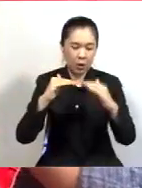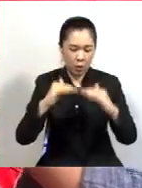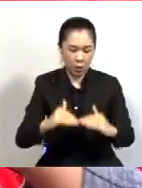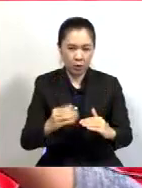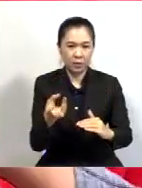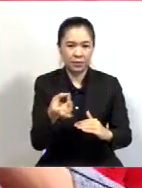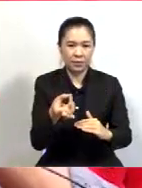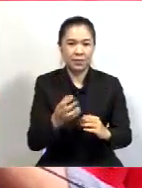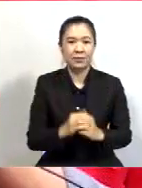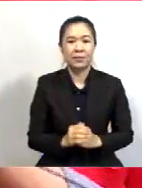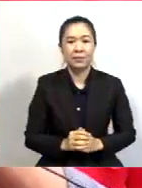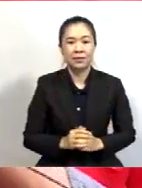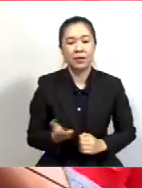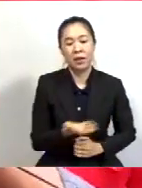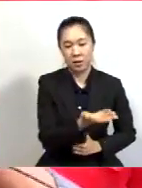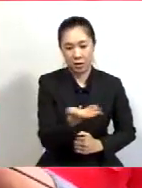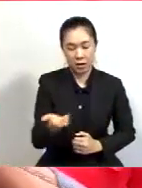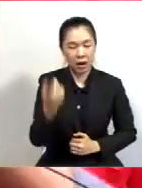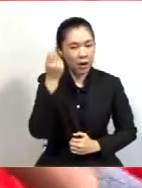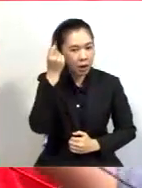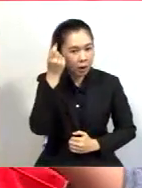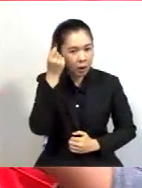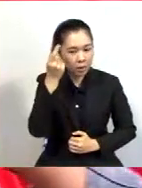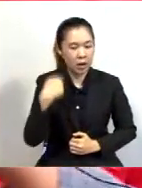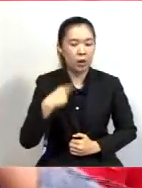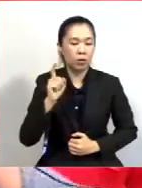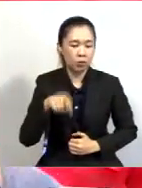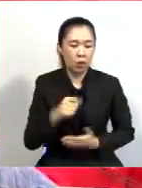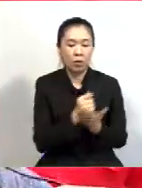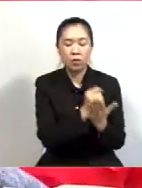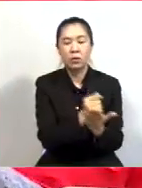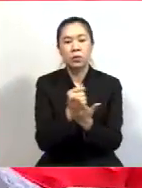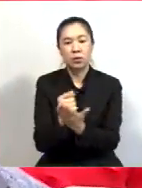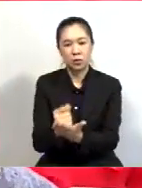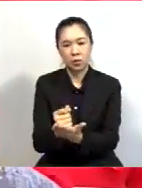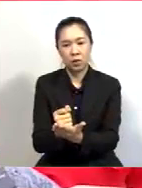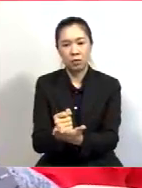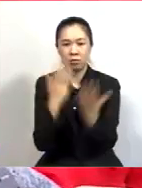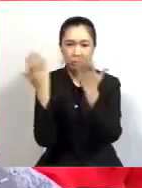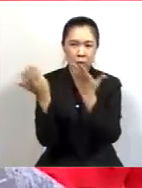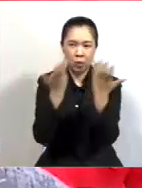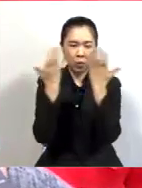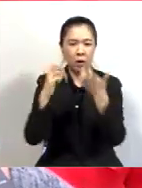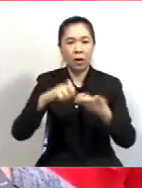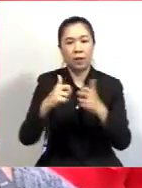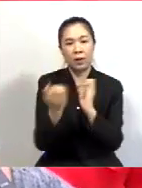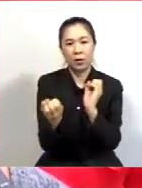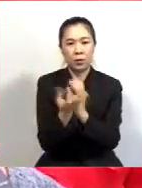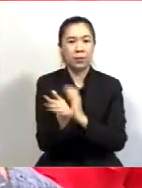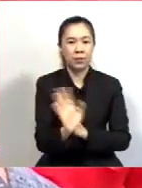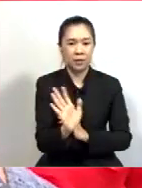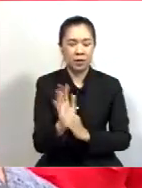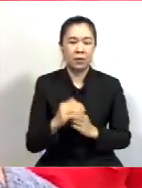ป็นนิมิตหมายที่ดีนะครับที่ทุกคนเนี่ยเข้าใจว่าเราต้องมาช่วยกันคนละไม้คนละมือนะครับลดมลพิษด้วยทำให้ต้นตอ